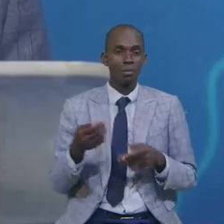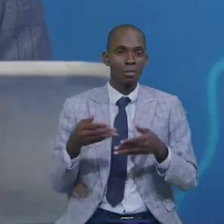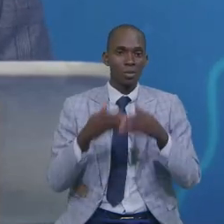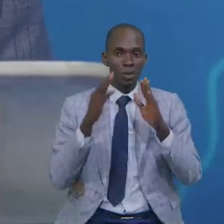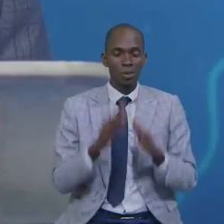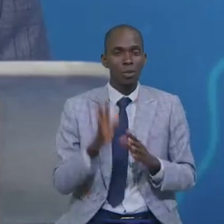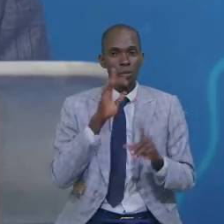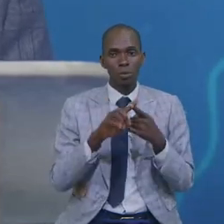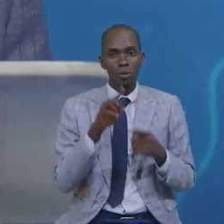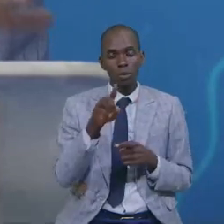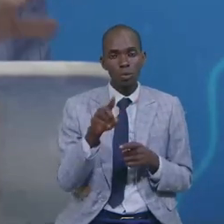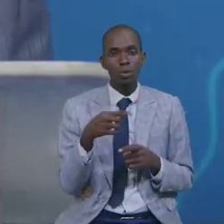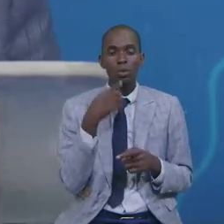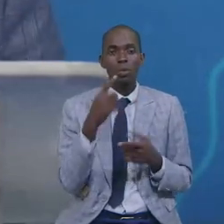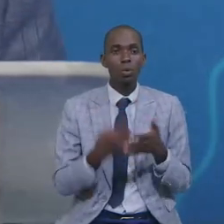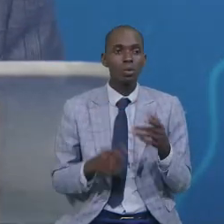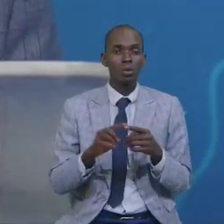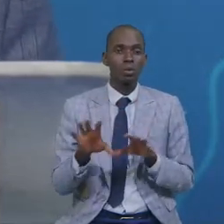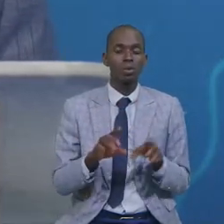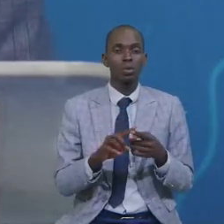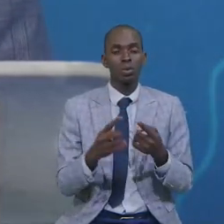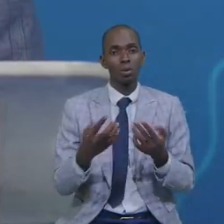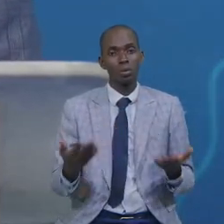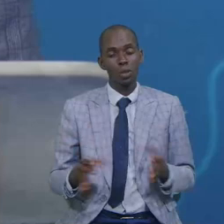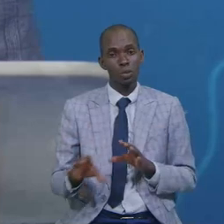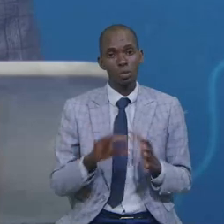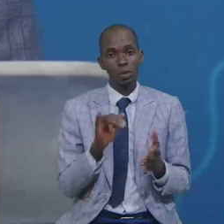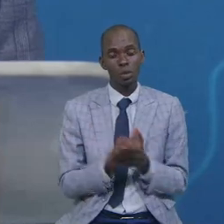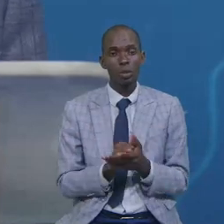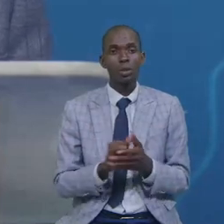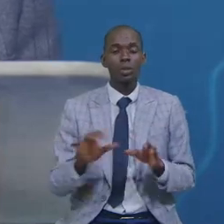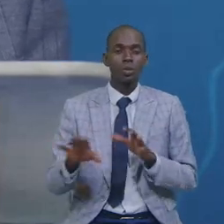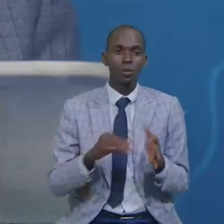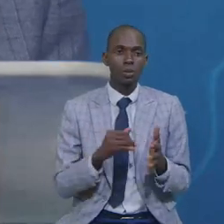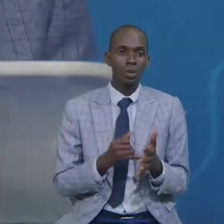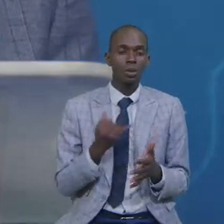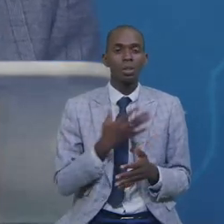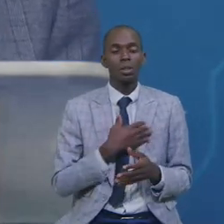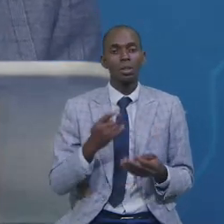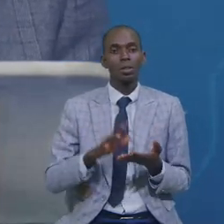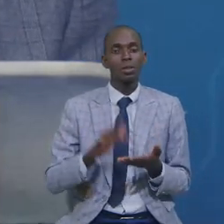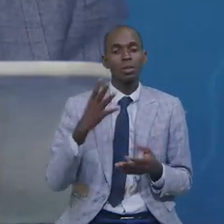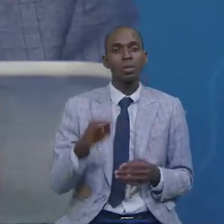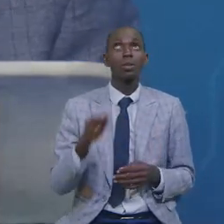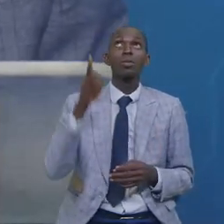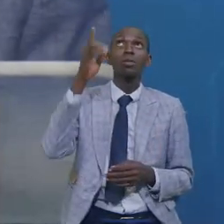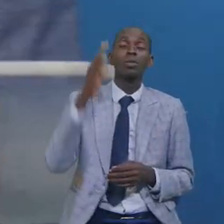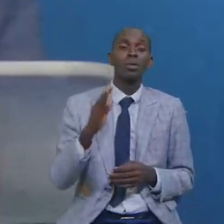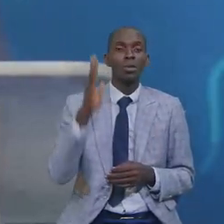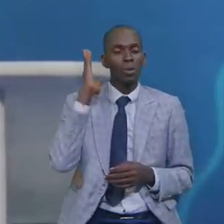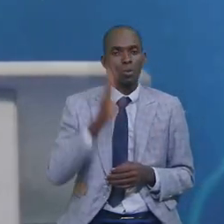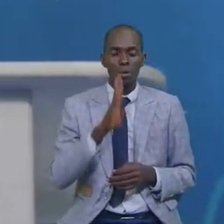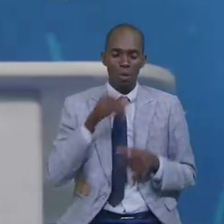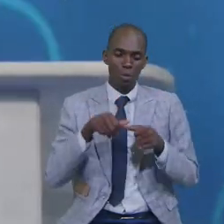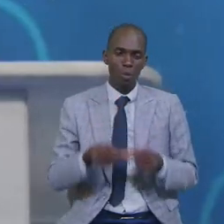vient nous parler ce qui vous dira de faire faire le faire le et la gloire de Dieu